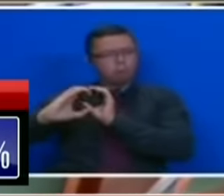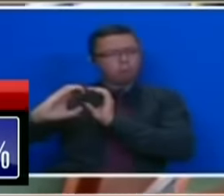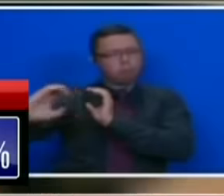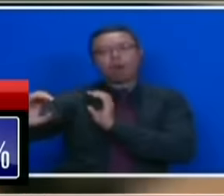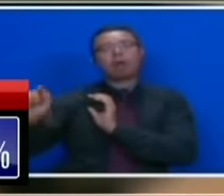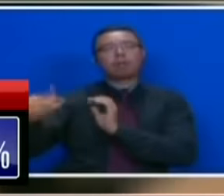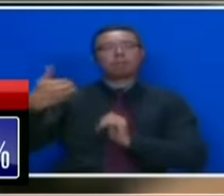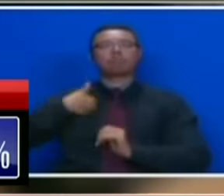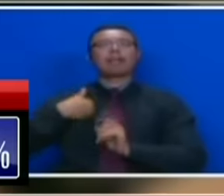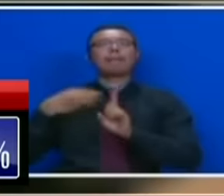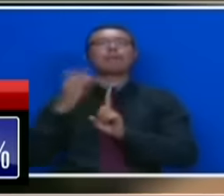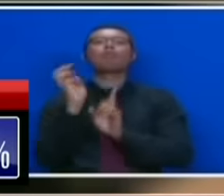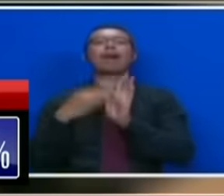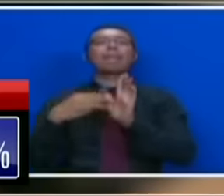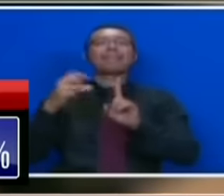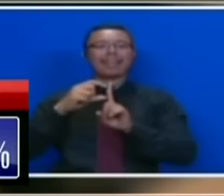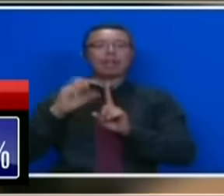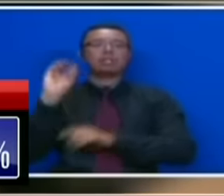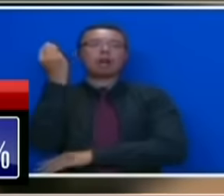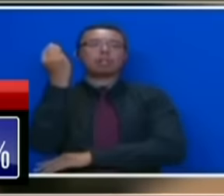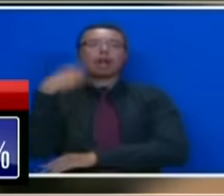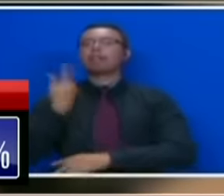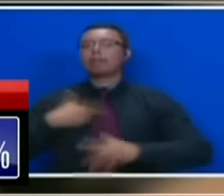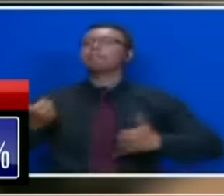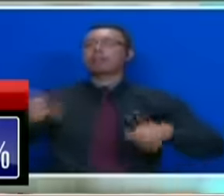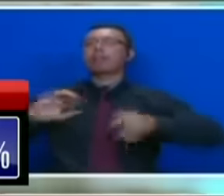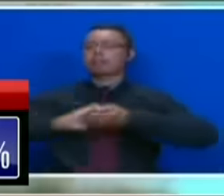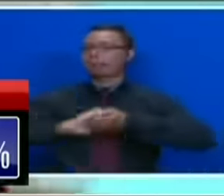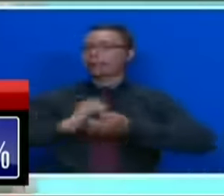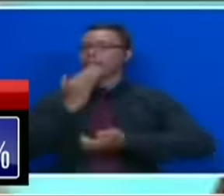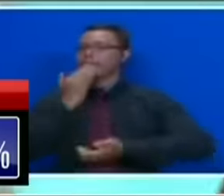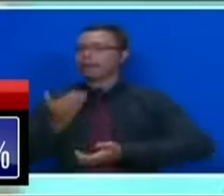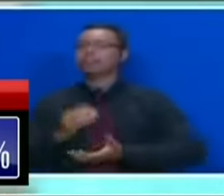properti milik BUMD, BUMDKI, baru kita kerjasama. Terima kasih.